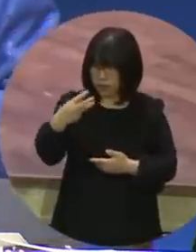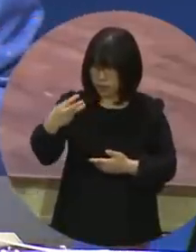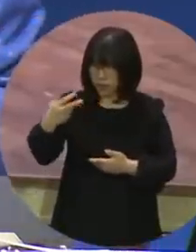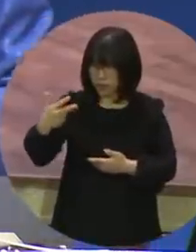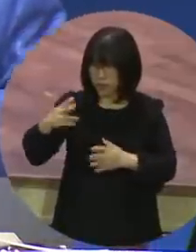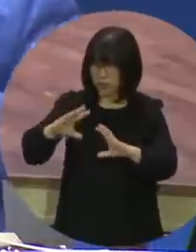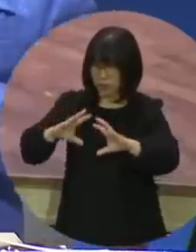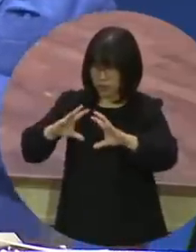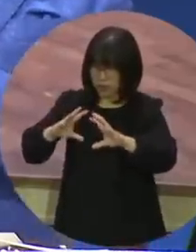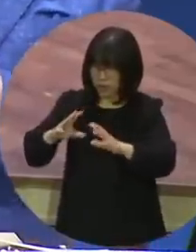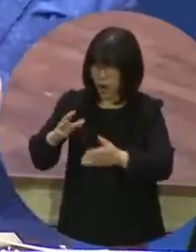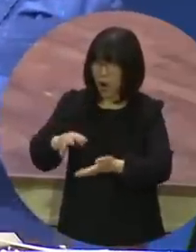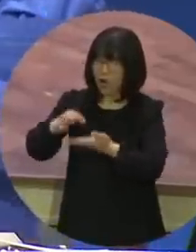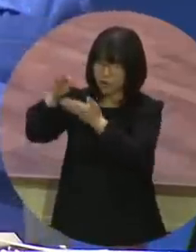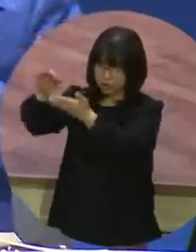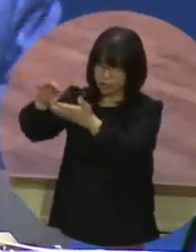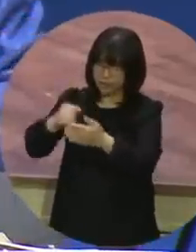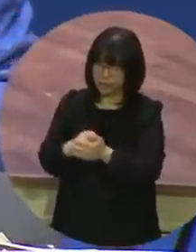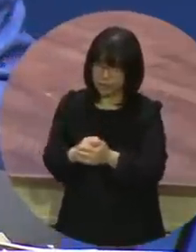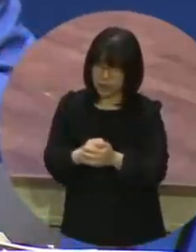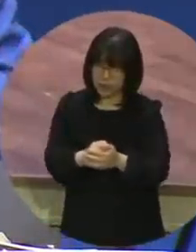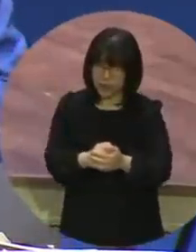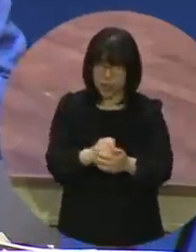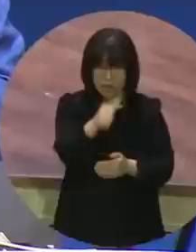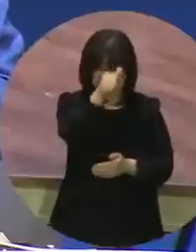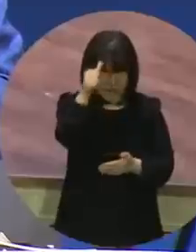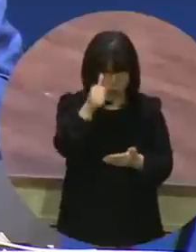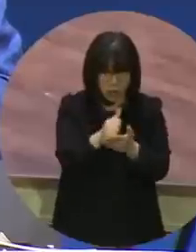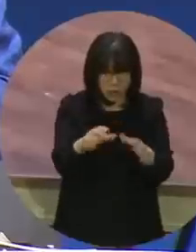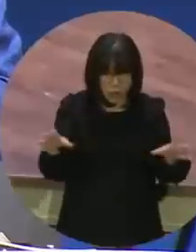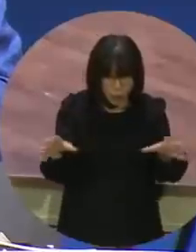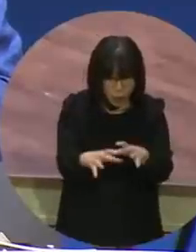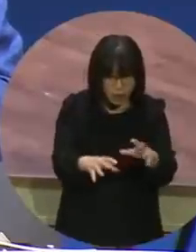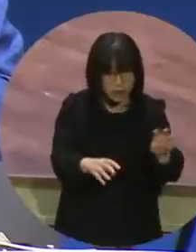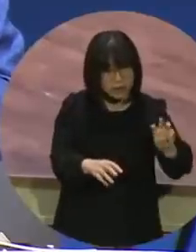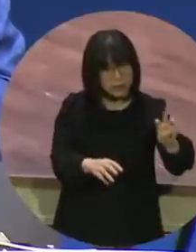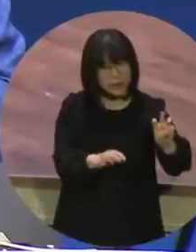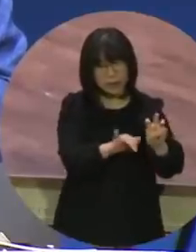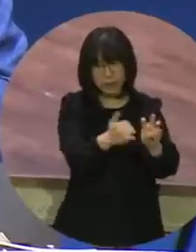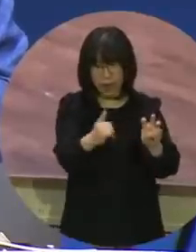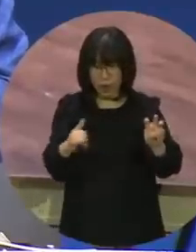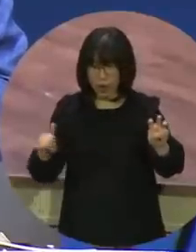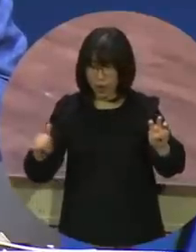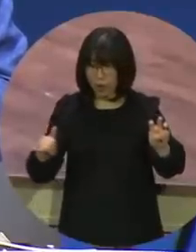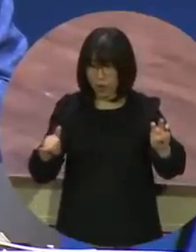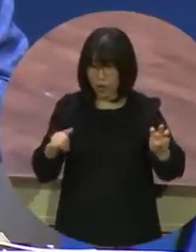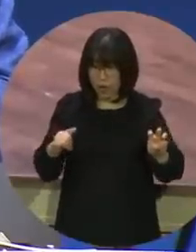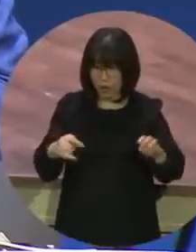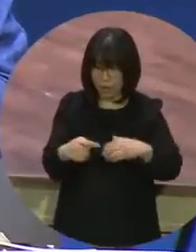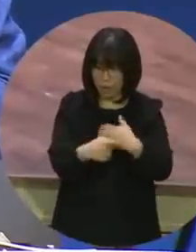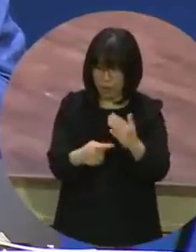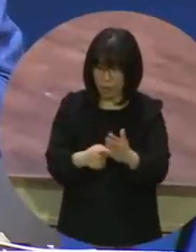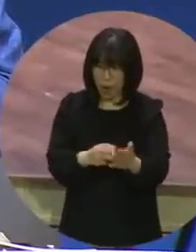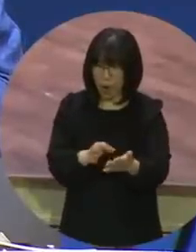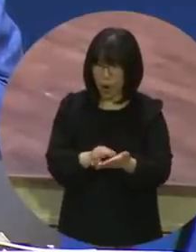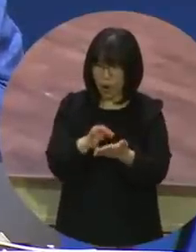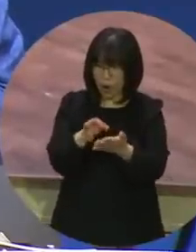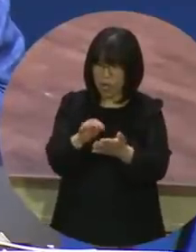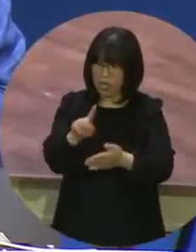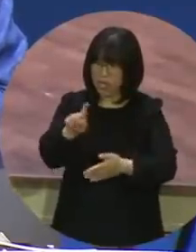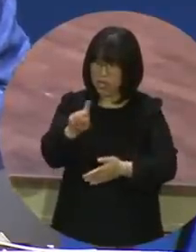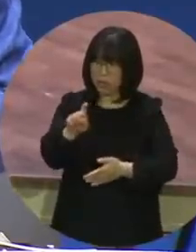한 30분이 보니 명단 보니 한 30분 했는데 보고만 받았어요. 아직 명단 안 나오고 보고만 받았는데